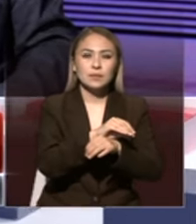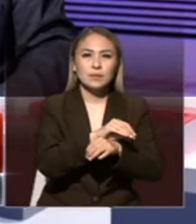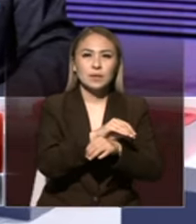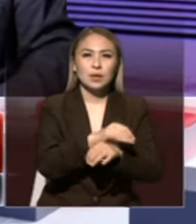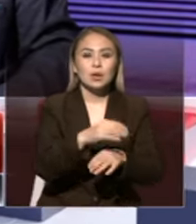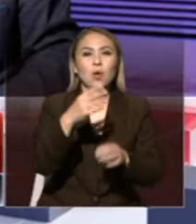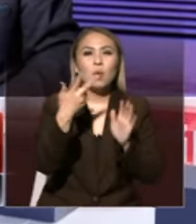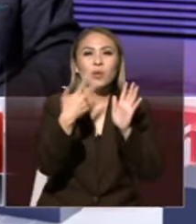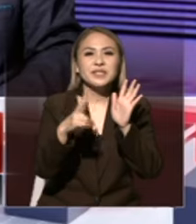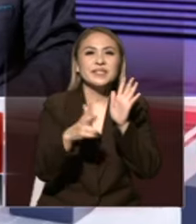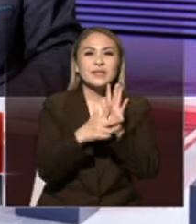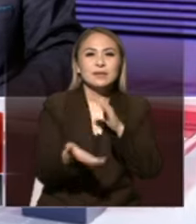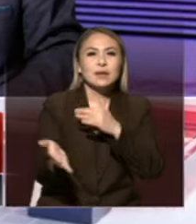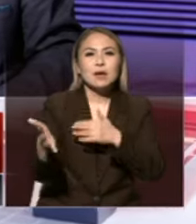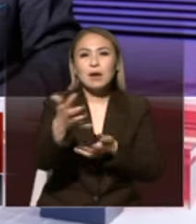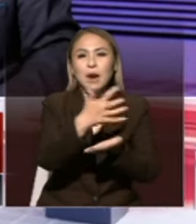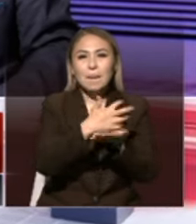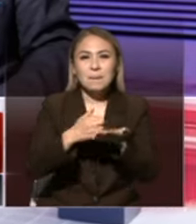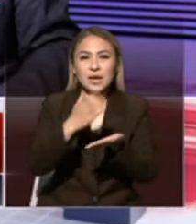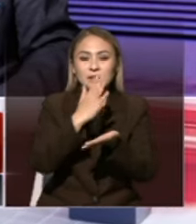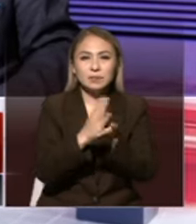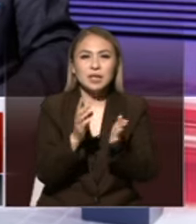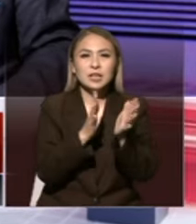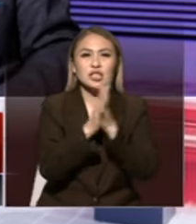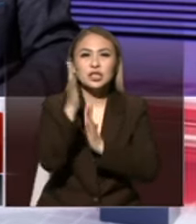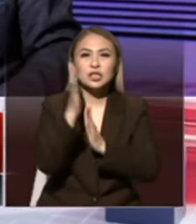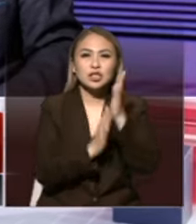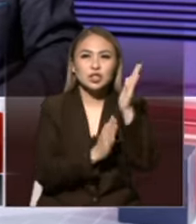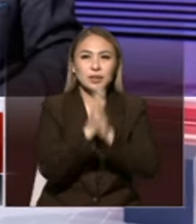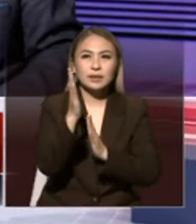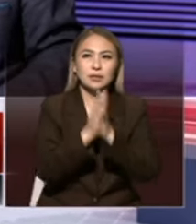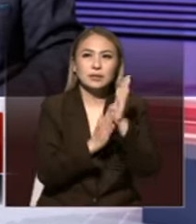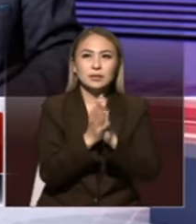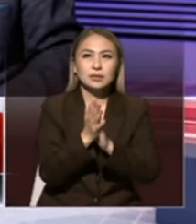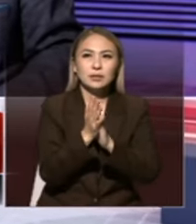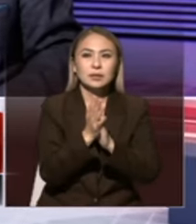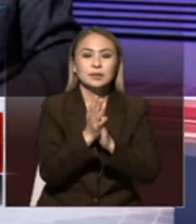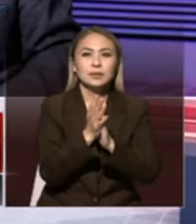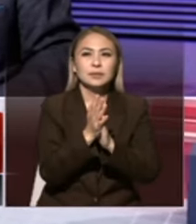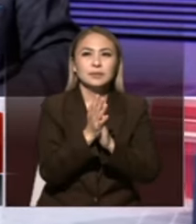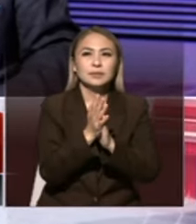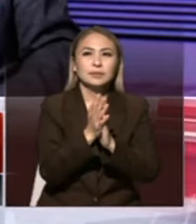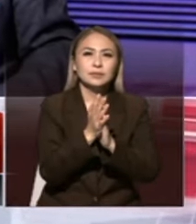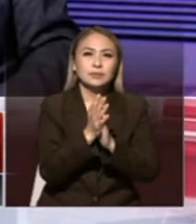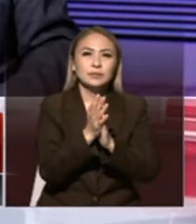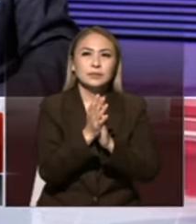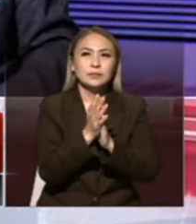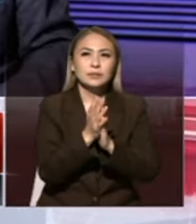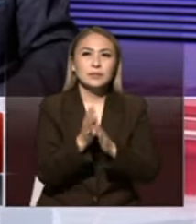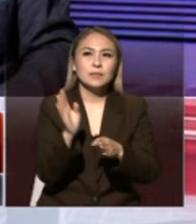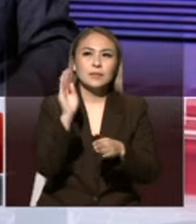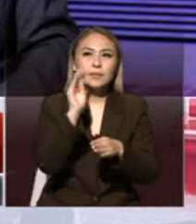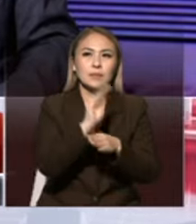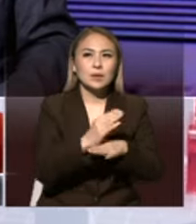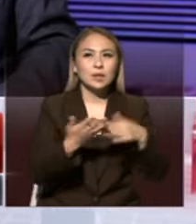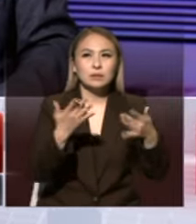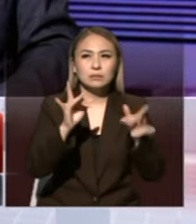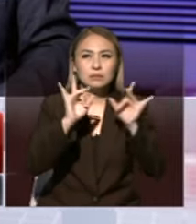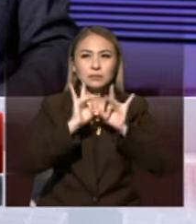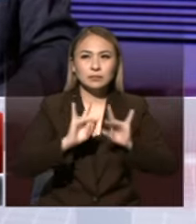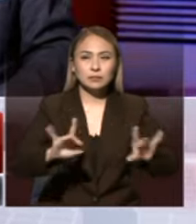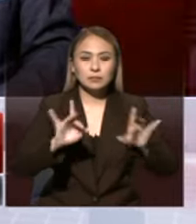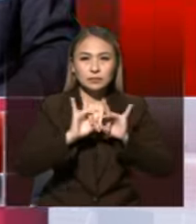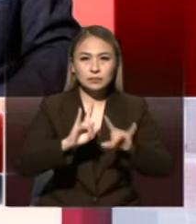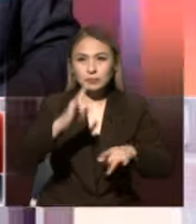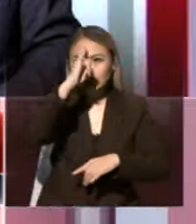мың комбайн бар, егін жинайтын. Басқа жаңағы оның тіркемелі техникаларды айтпағанда. Енді былай қарайтын болсаңыз, бізде